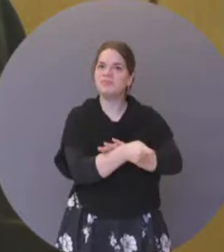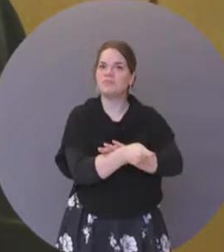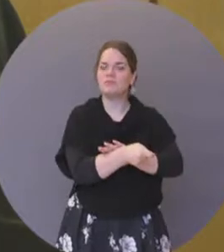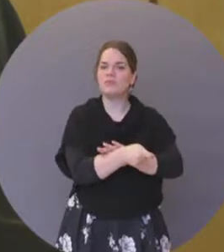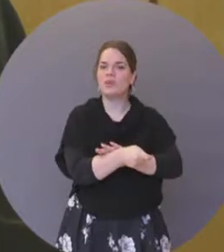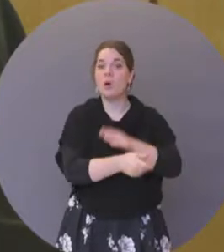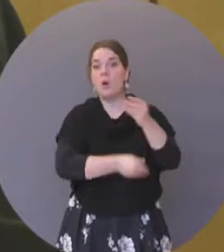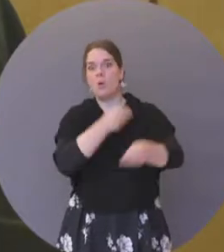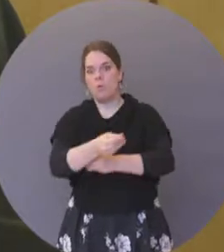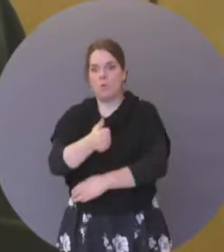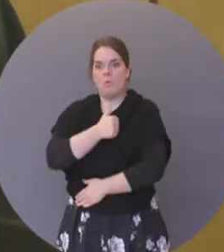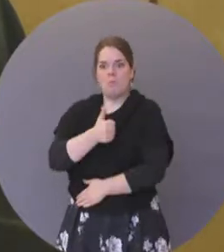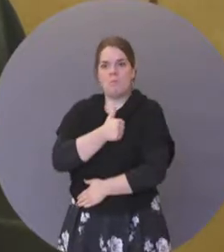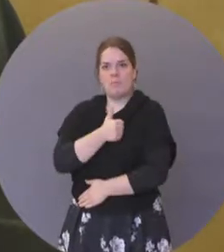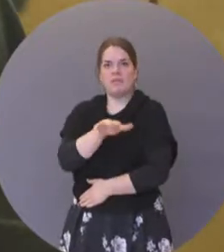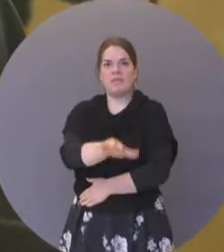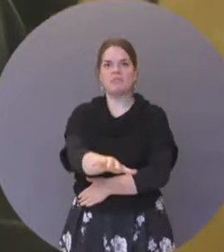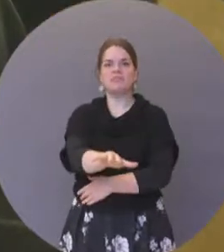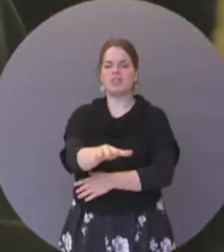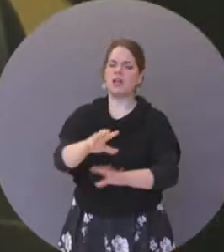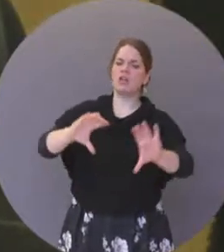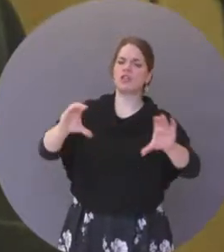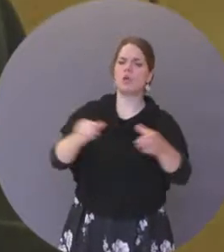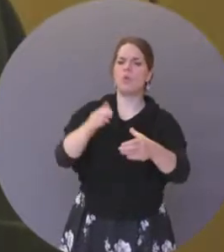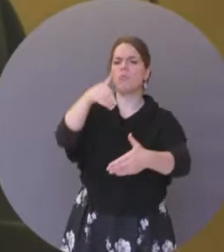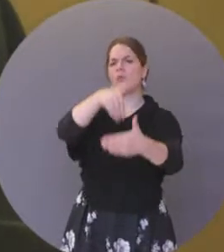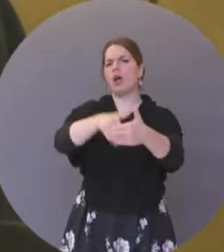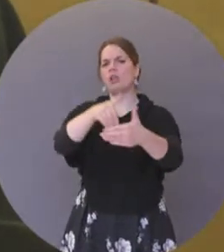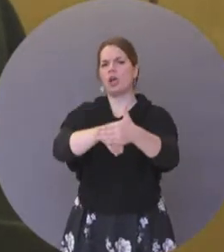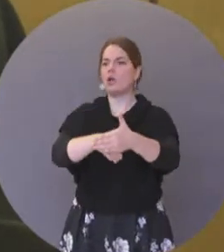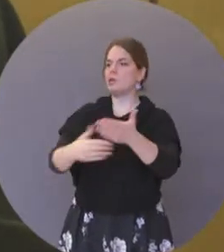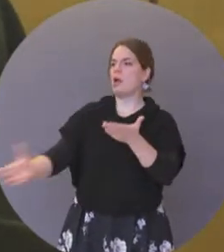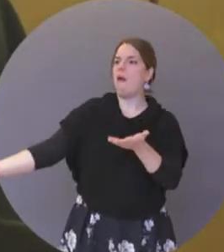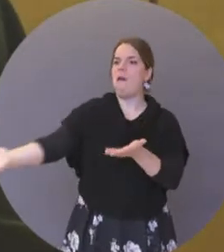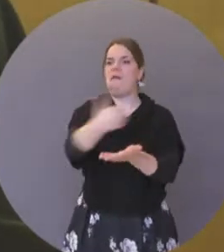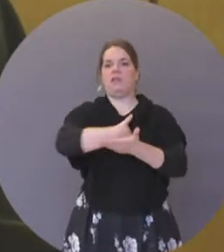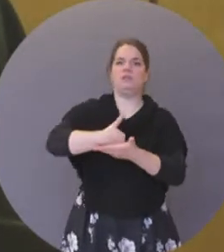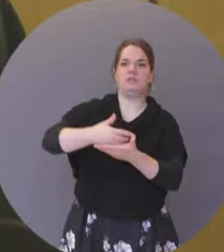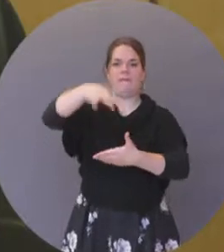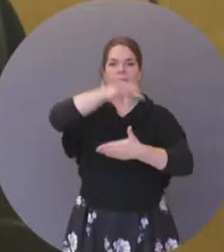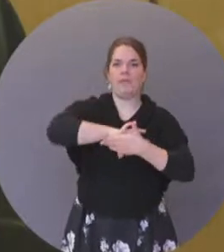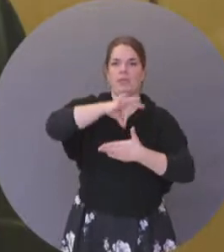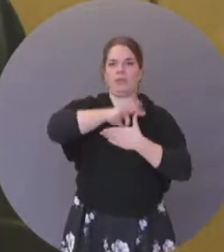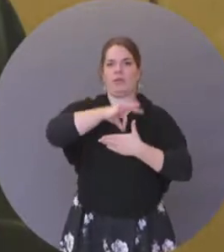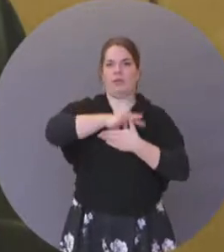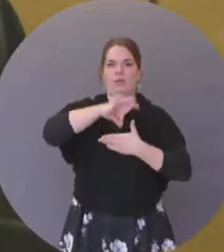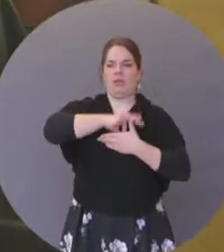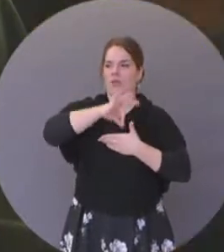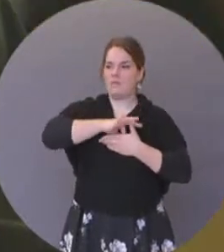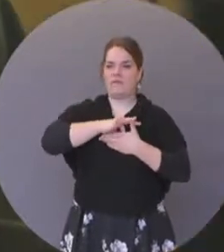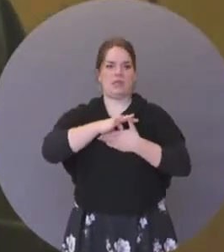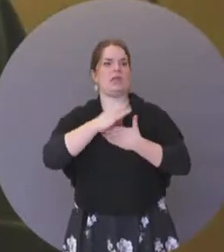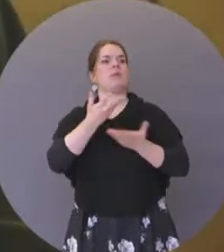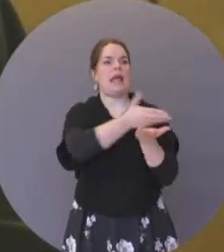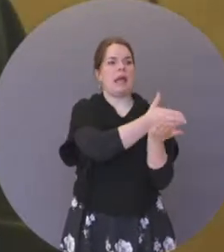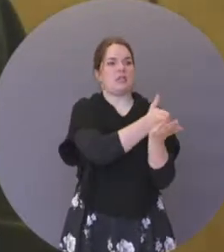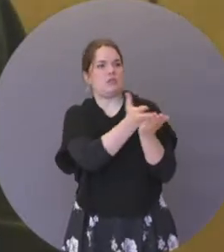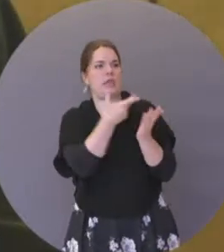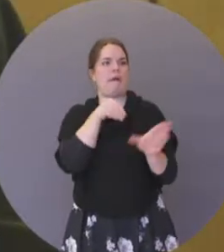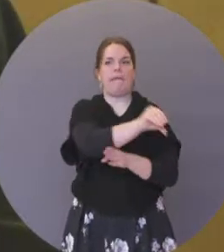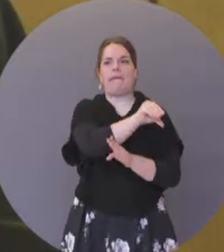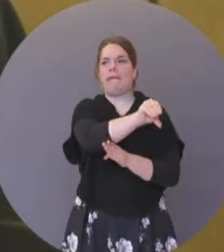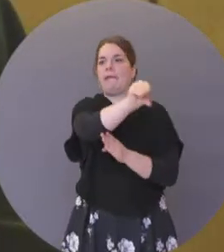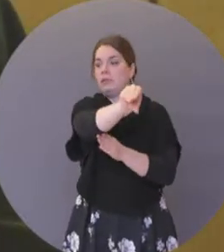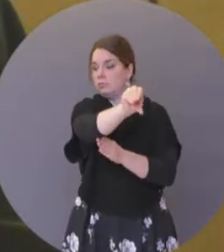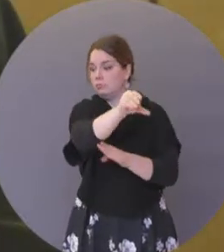et généralement organisés par des groupes qui clairement font du bénéfice donc dégage des profits pour leurs actionnaires sur le dos de